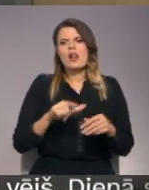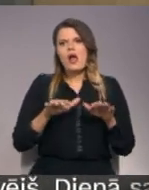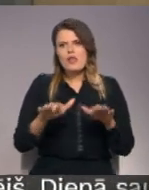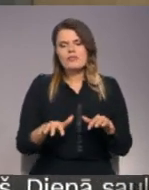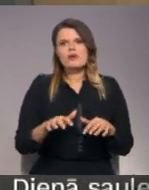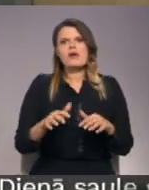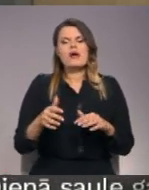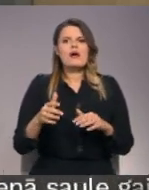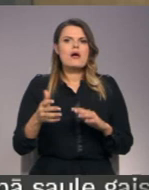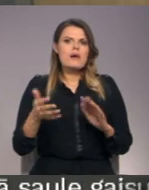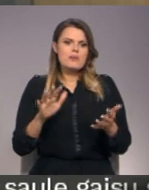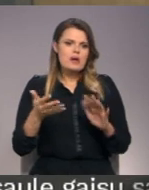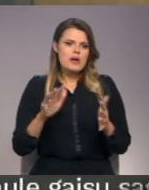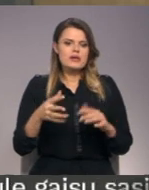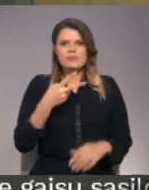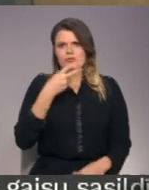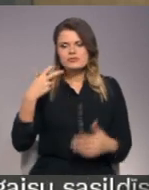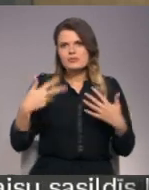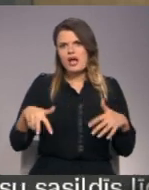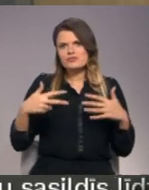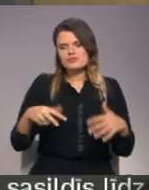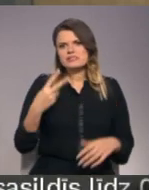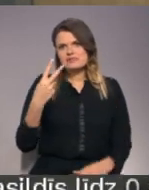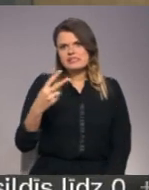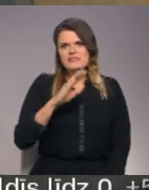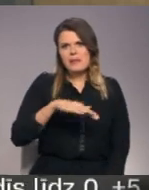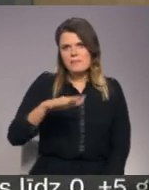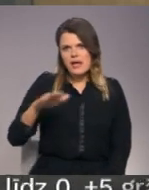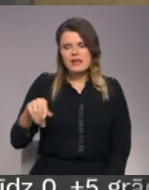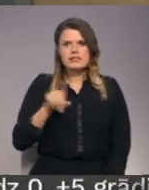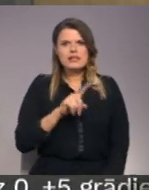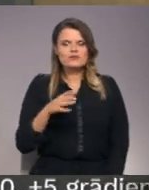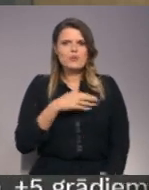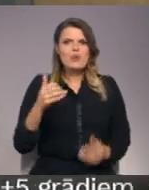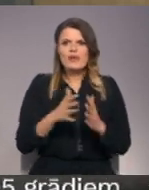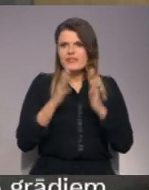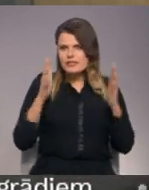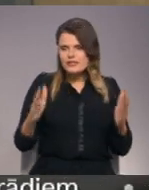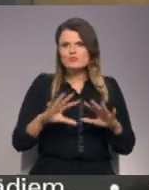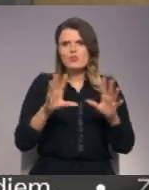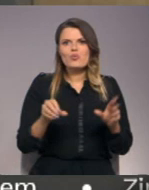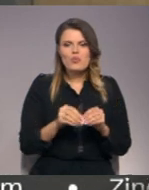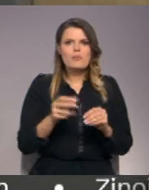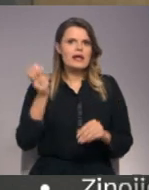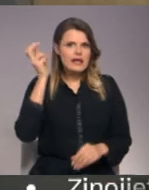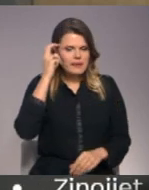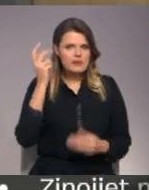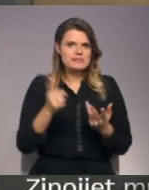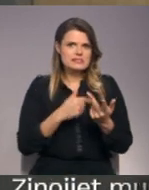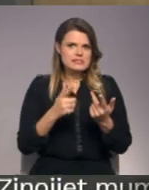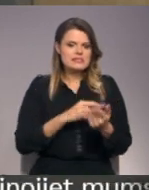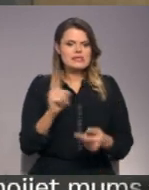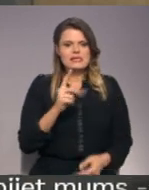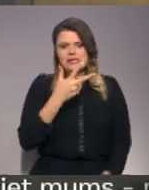ne vairāk, ne mazāk kā 282 bērniem. Tas ir ļoti daudz. Kopējā implantācijas skaits